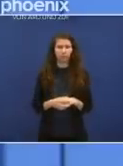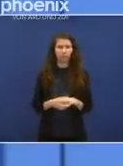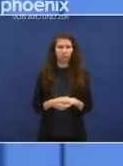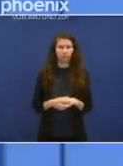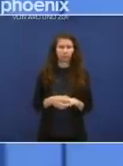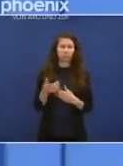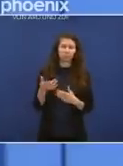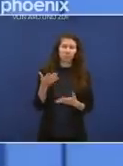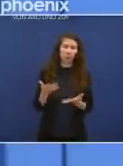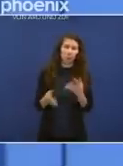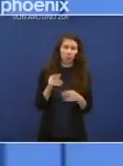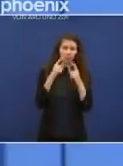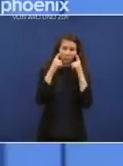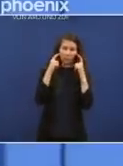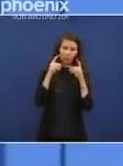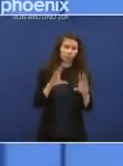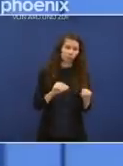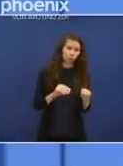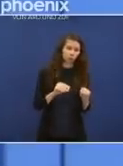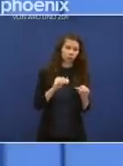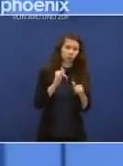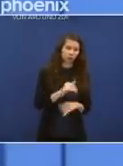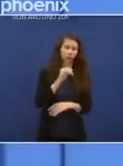diese Masken einsetzen kann oder nicht.